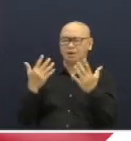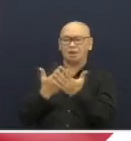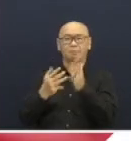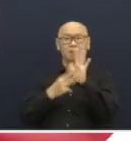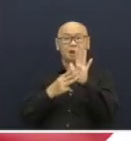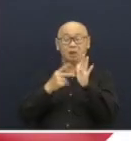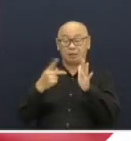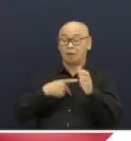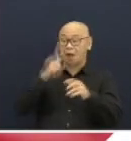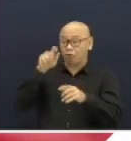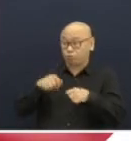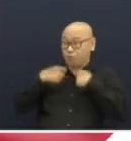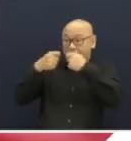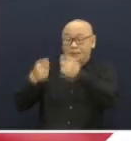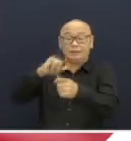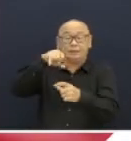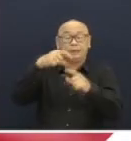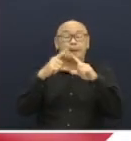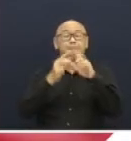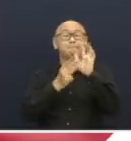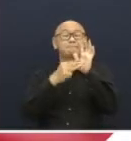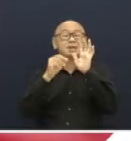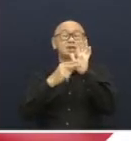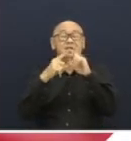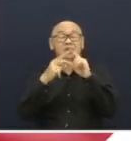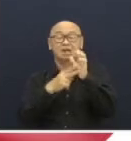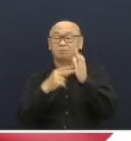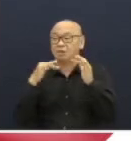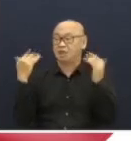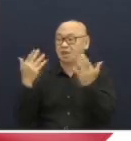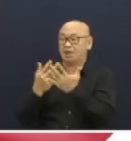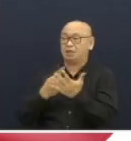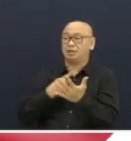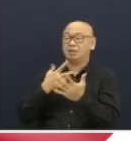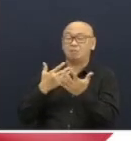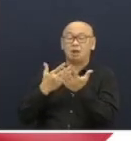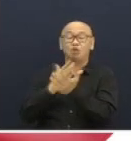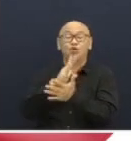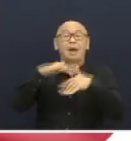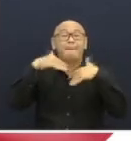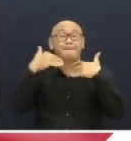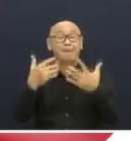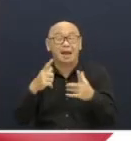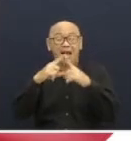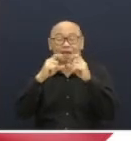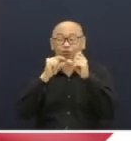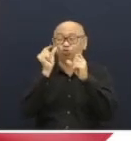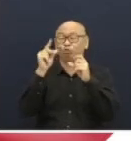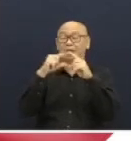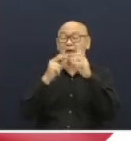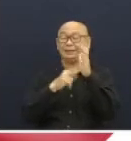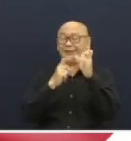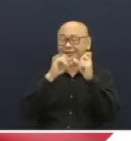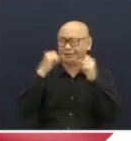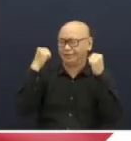harus memberikan jaminan kepada masyarakat kita melalui apa? Asuransi kesehatan kepada masyarakat yang